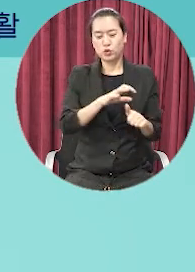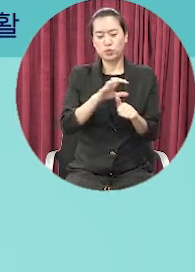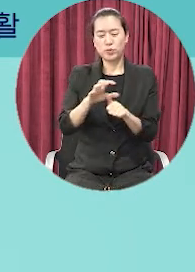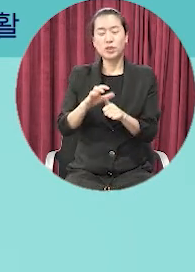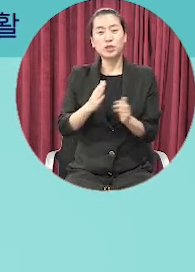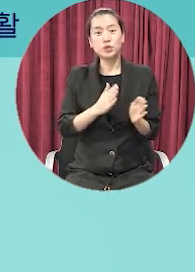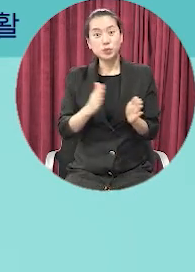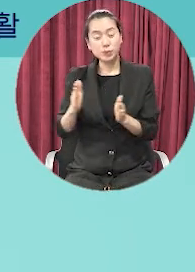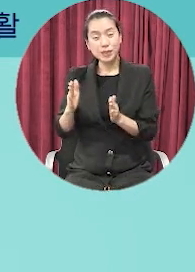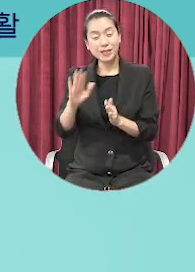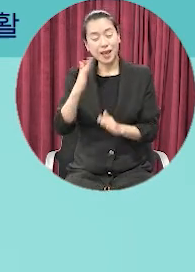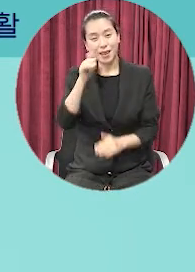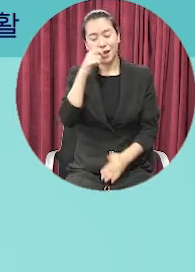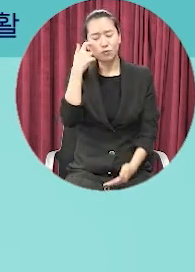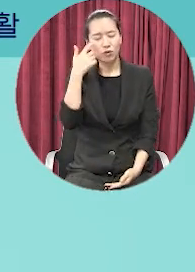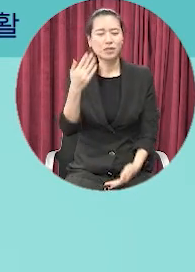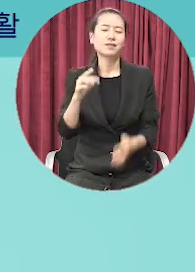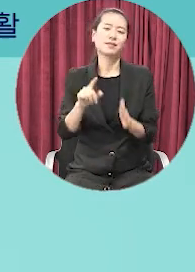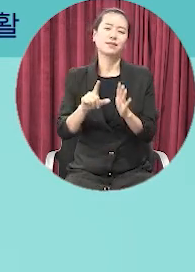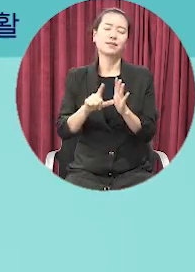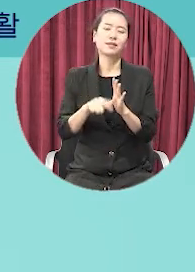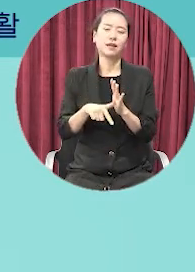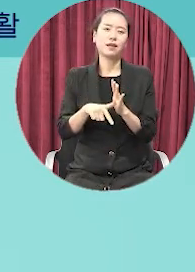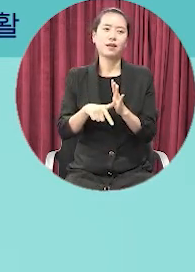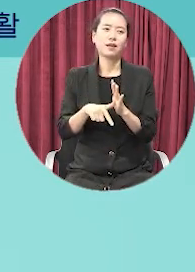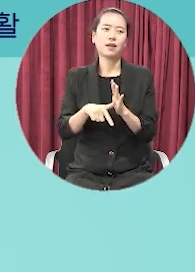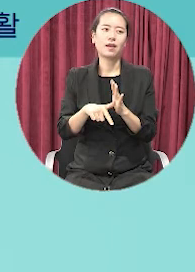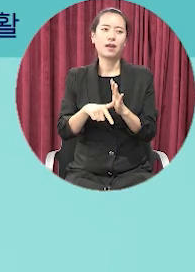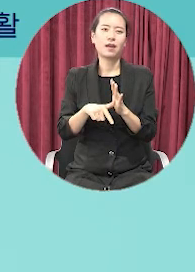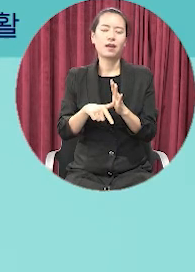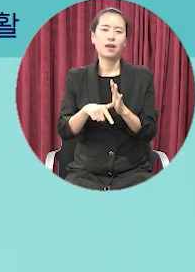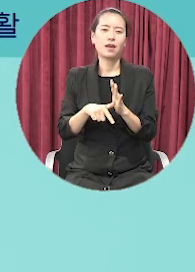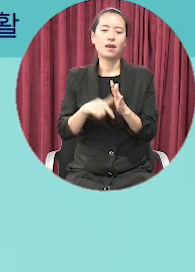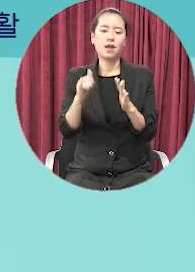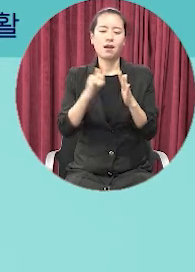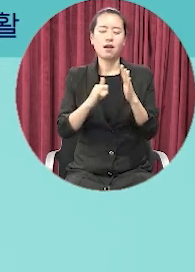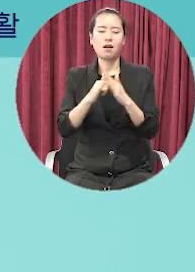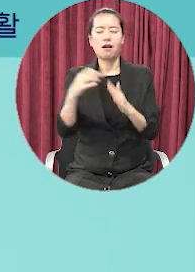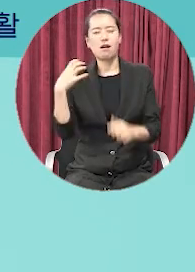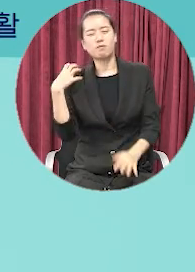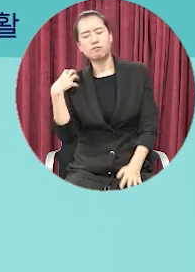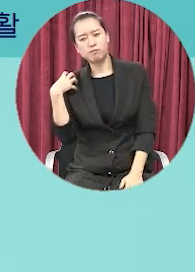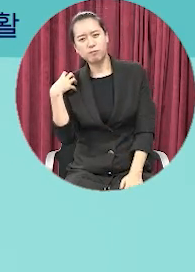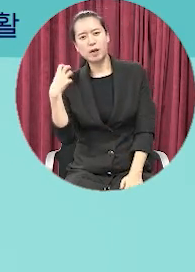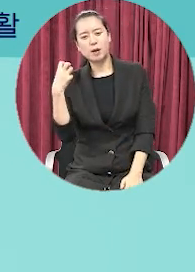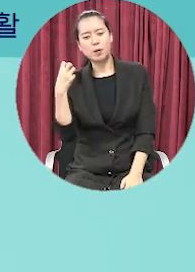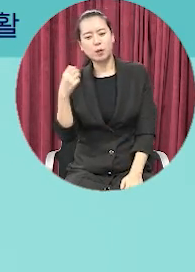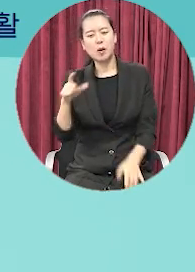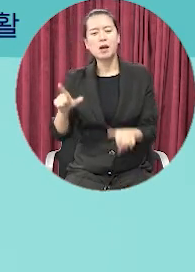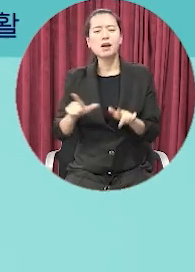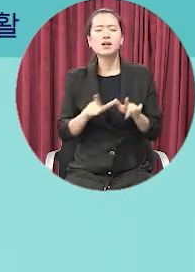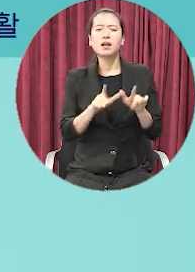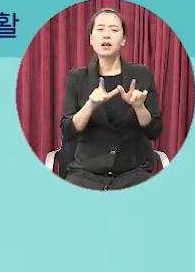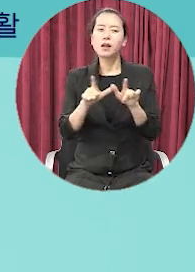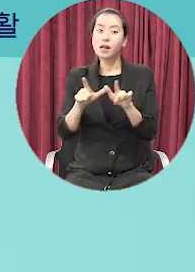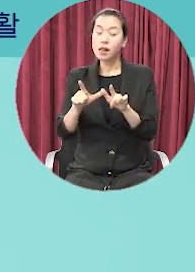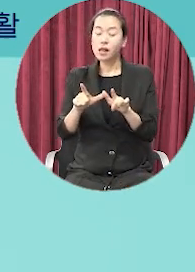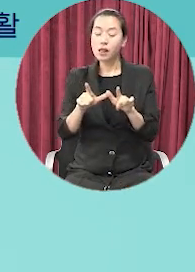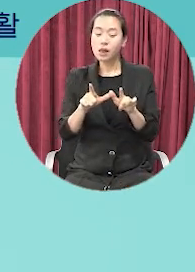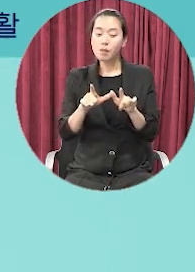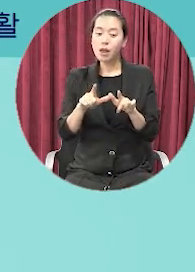대한 거를 평가를 해서 그걸로 이 부양 부담, 또 우울증, 삶의 질들과 상관관계를 봤을